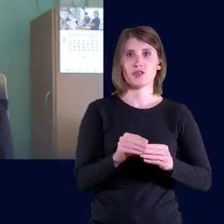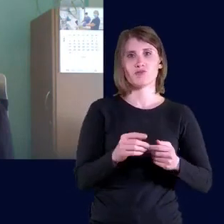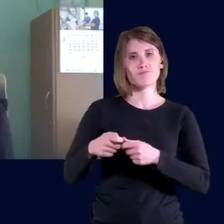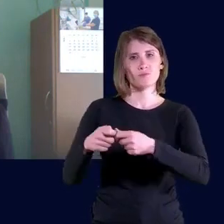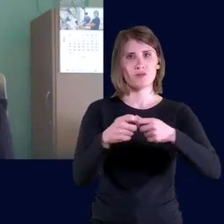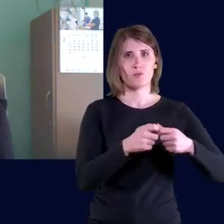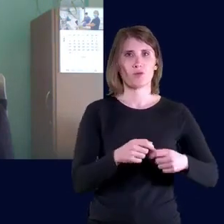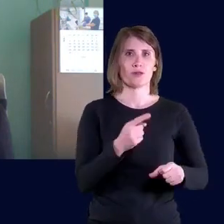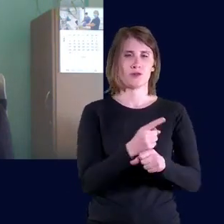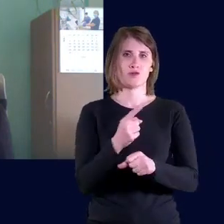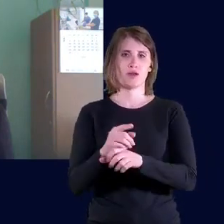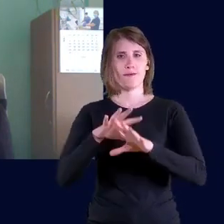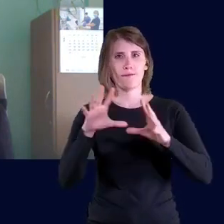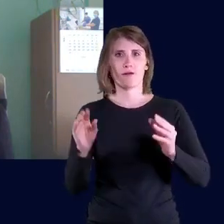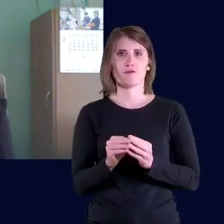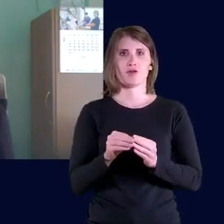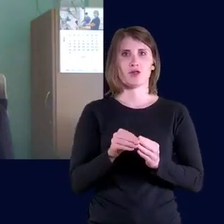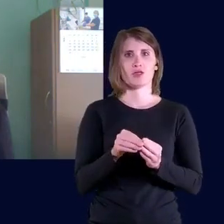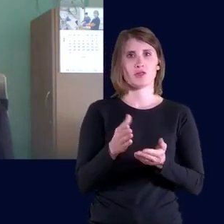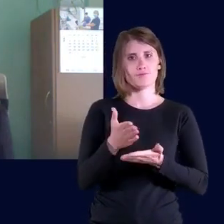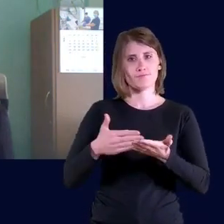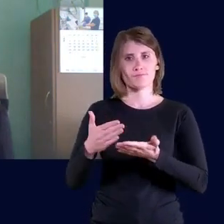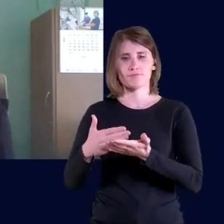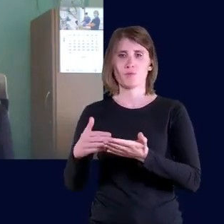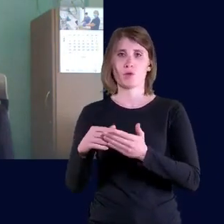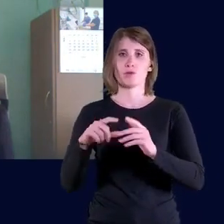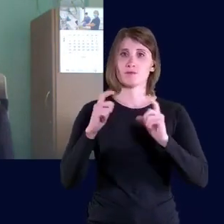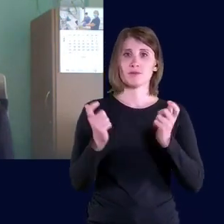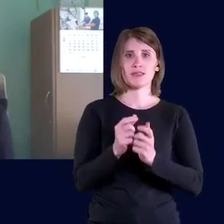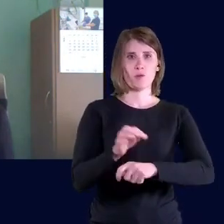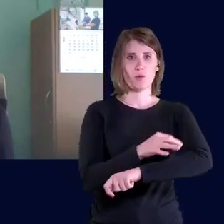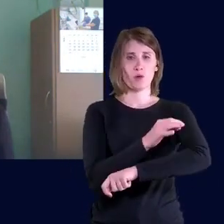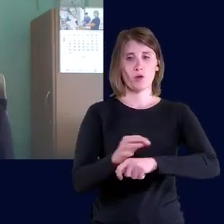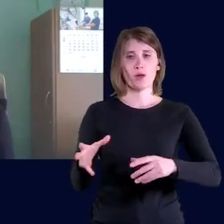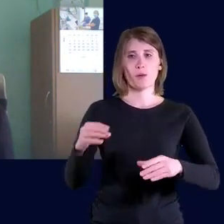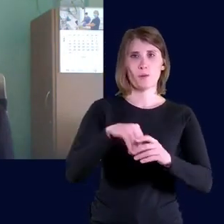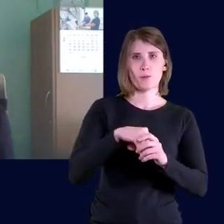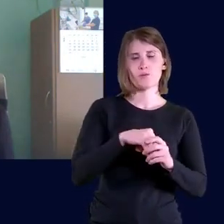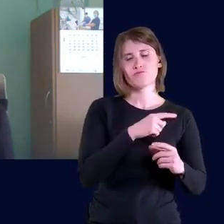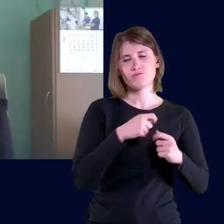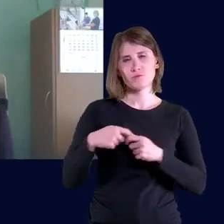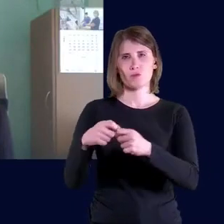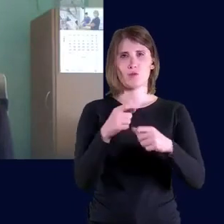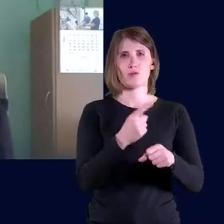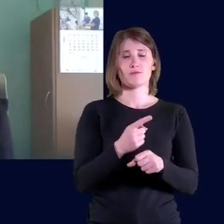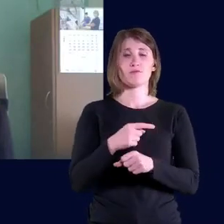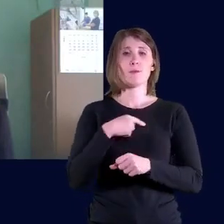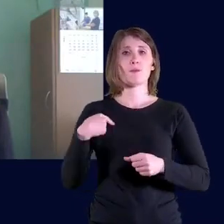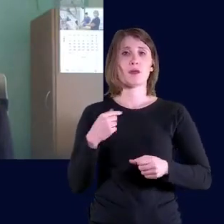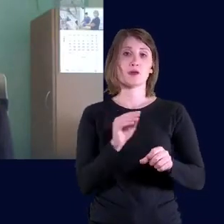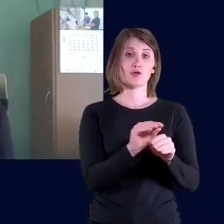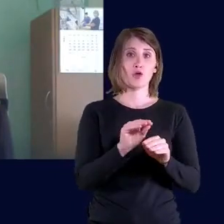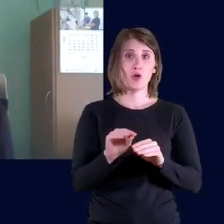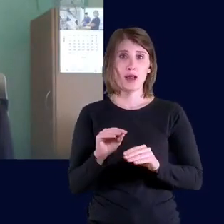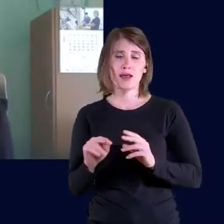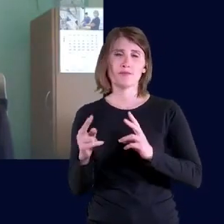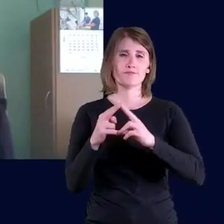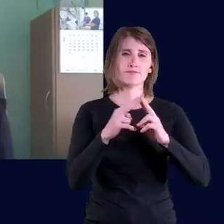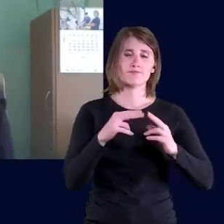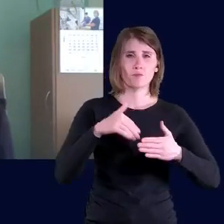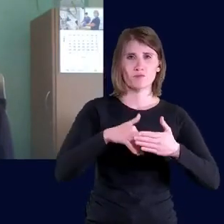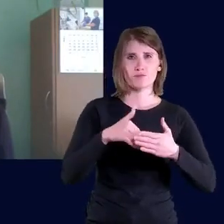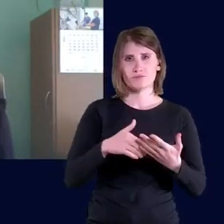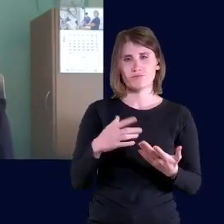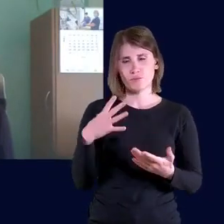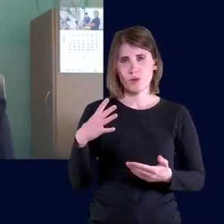brały udział w projekcie mieliśmy szkolenia tak konsultacje wewnętrzne